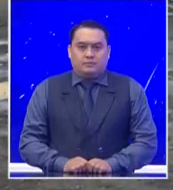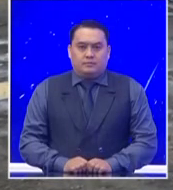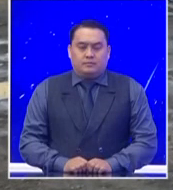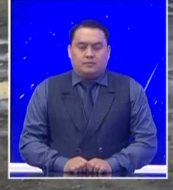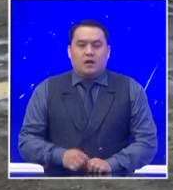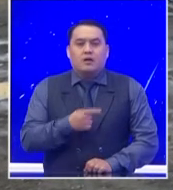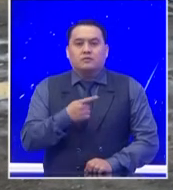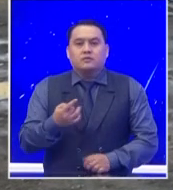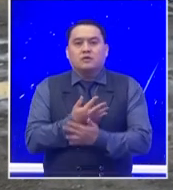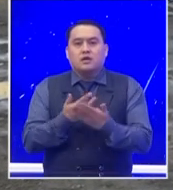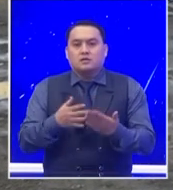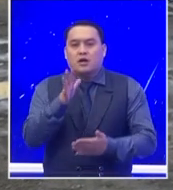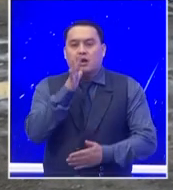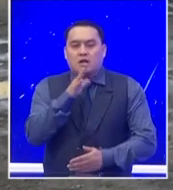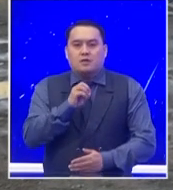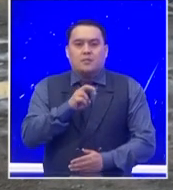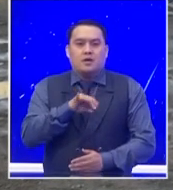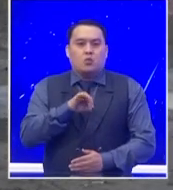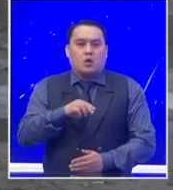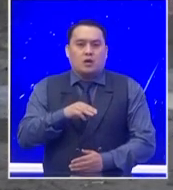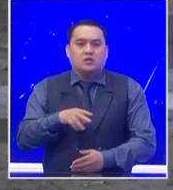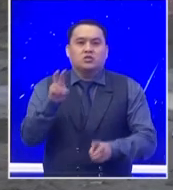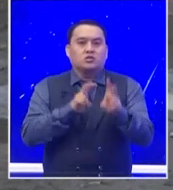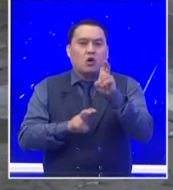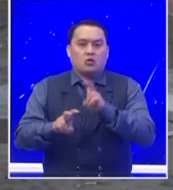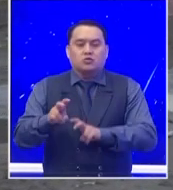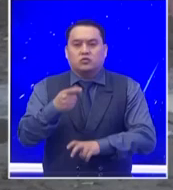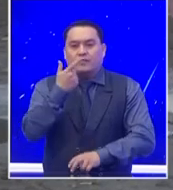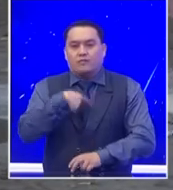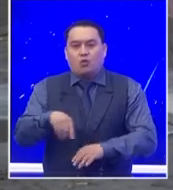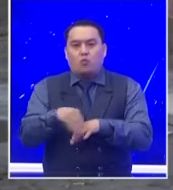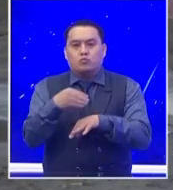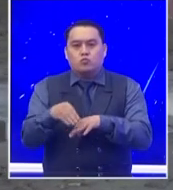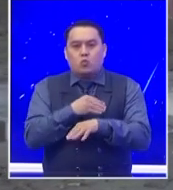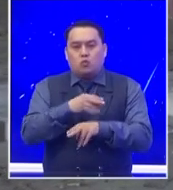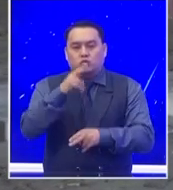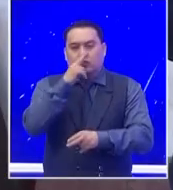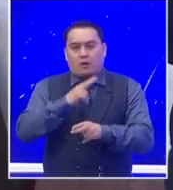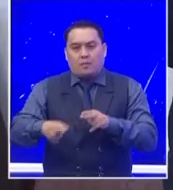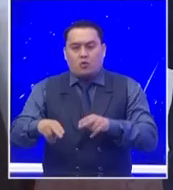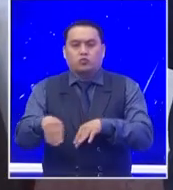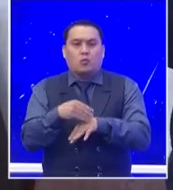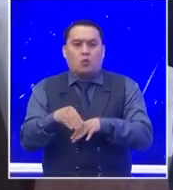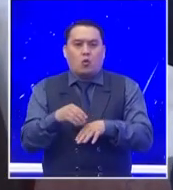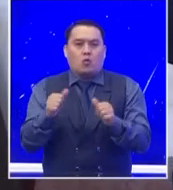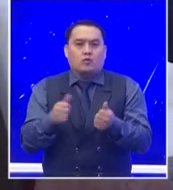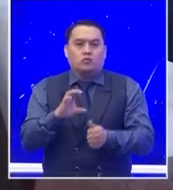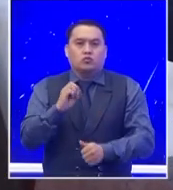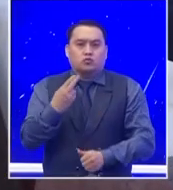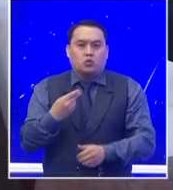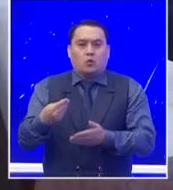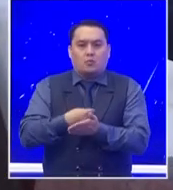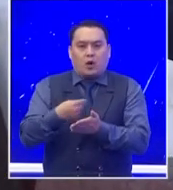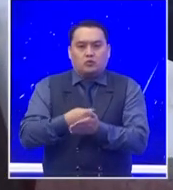В течение нескольких лет Мерверти Басонова безуспешно искала своего пропавшего мужа. Потеряв надежду, женщина решила оформить социальное пособие,